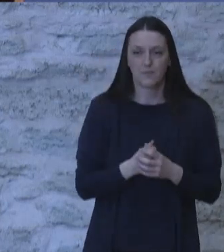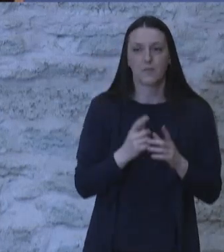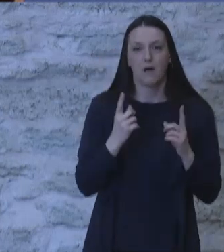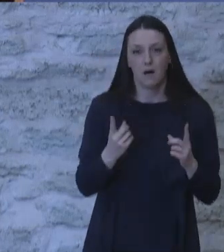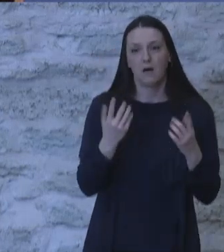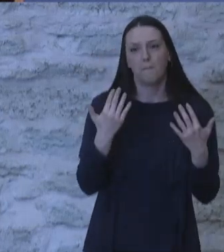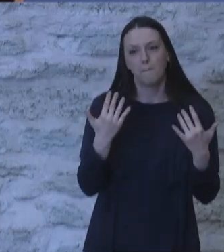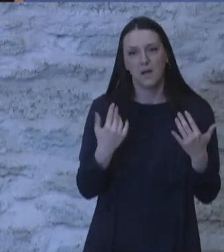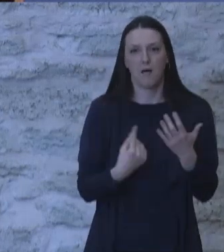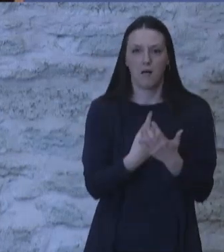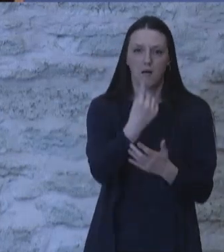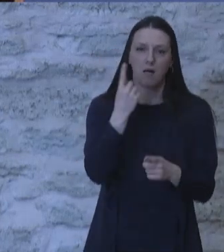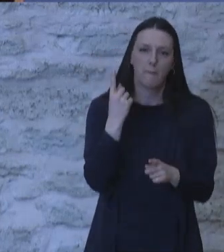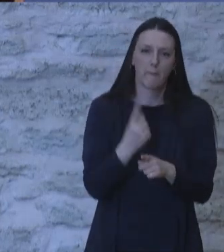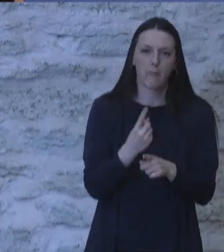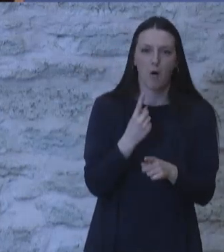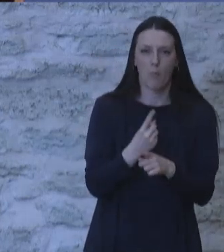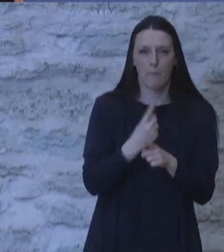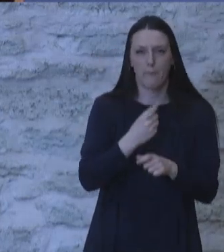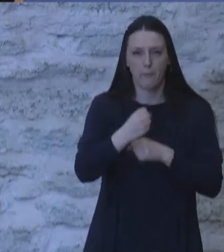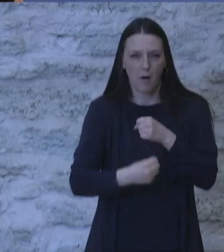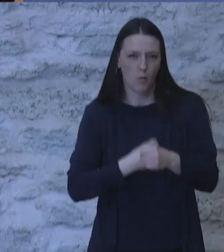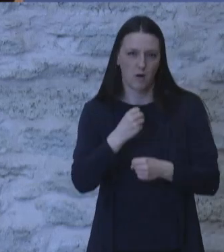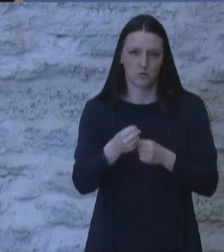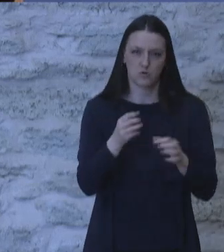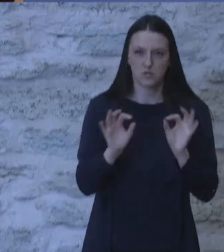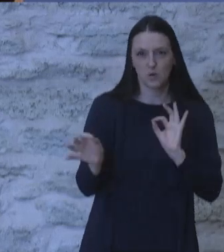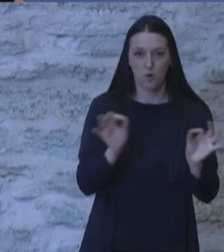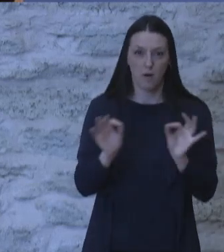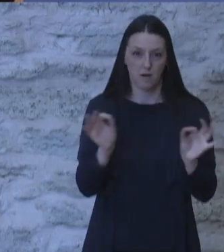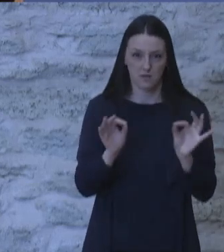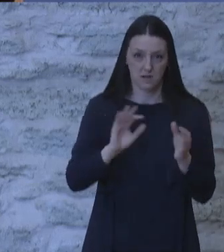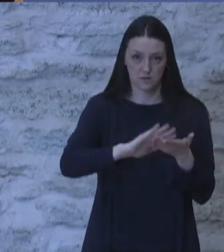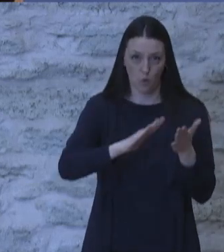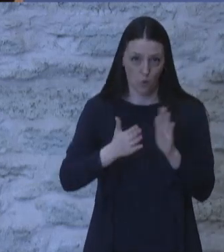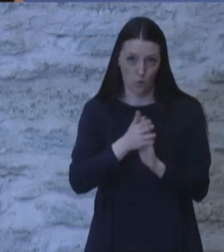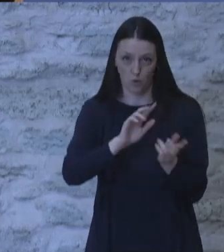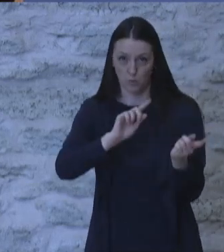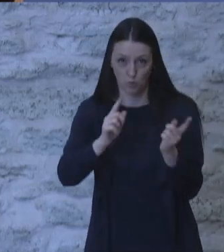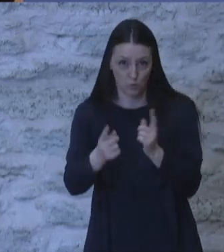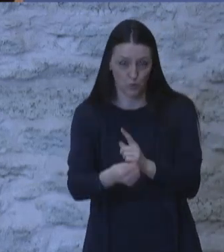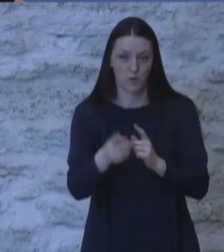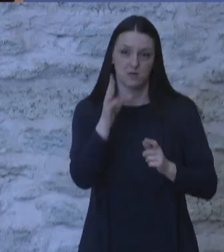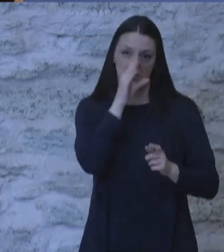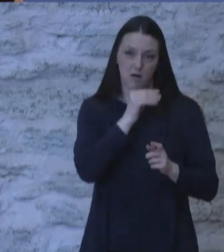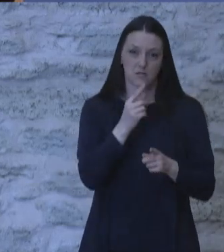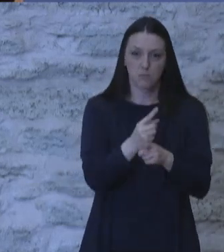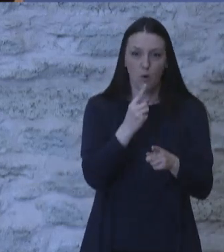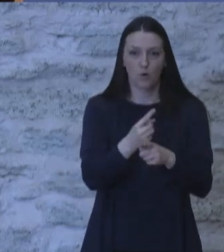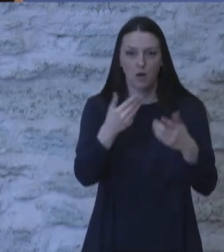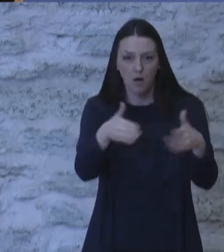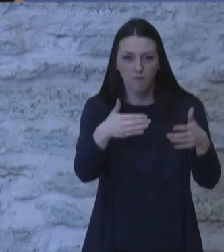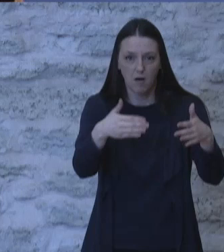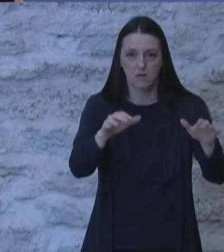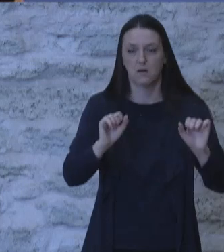Õelda, millal hakkab kaubanduses olukord selles mõttes normaliseeruma, et kaubanduskeskustes on võimalik kaupluse avada